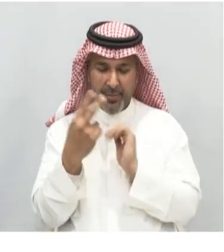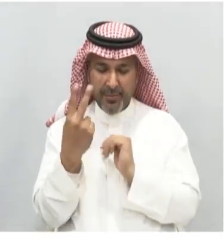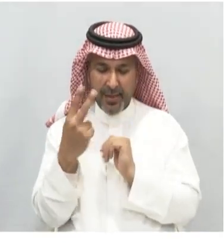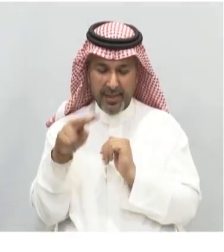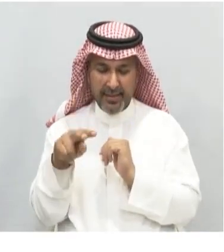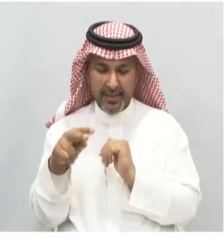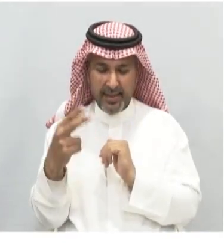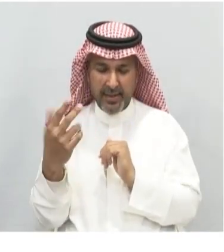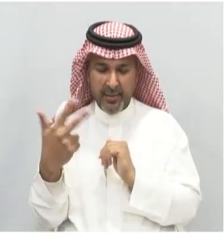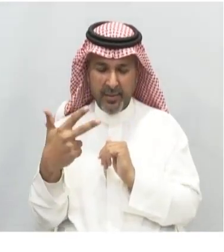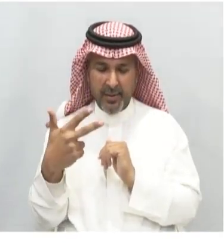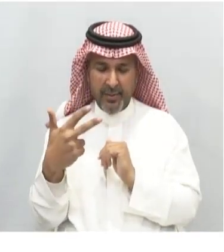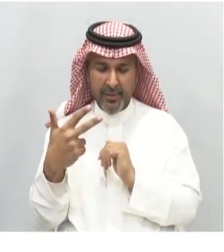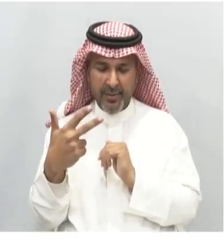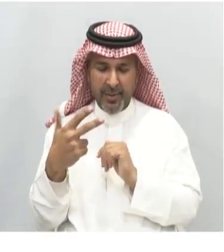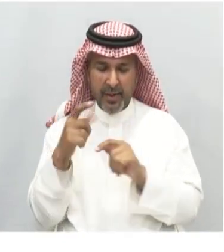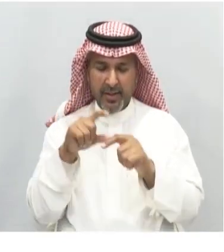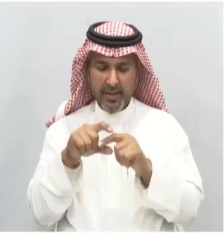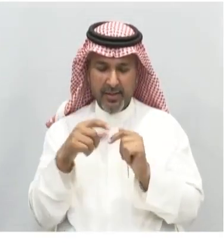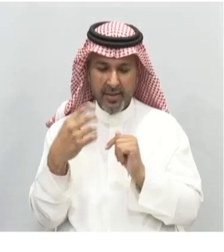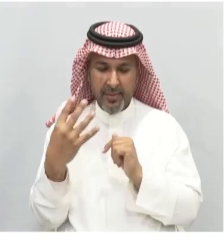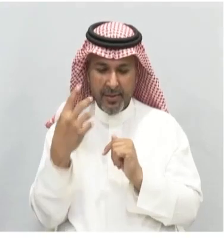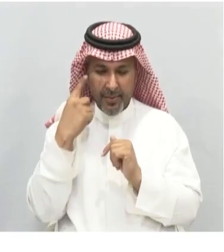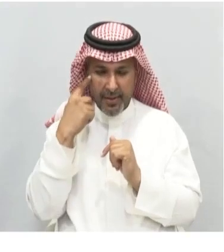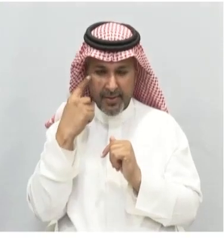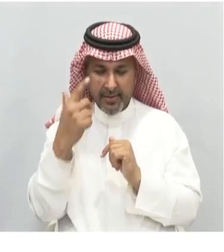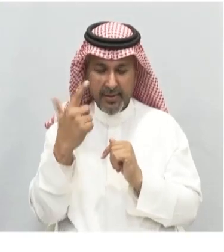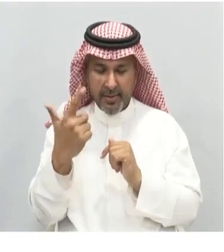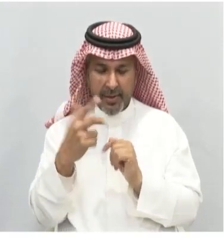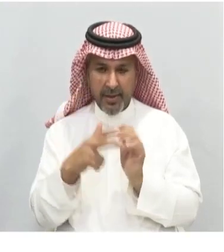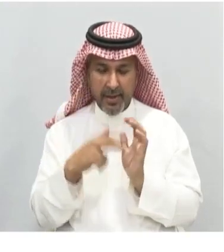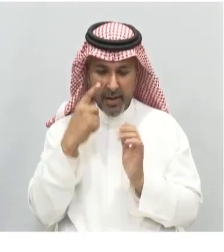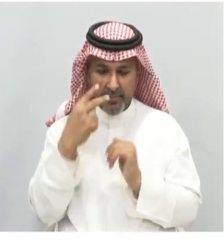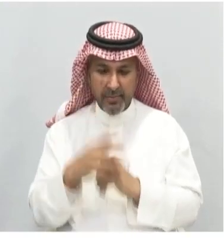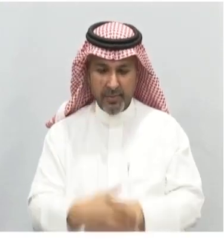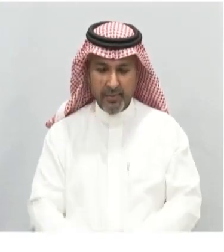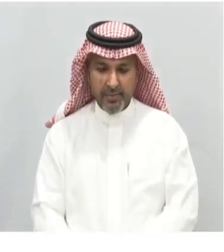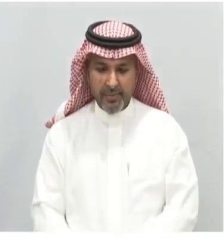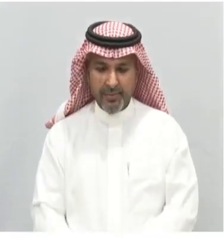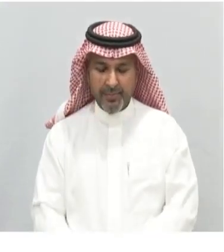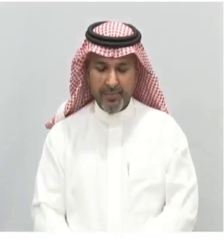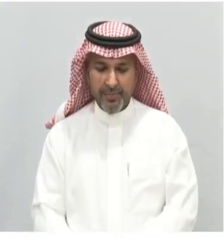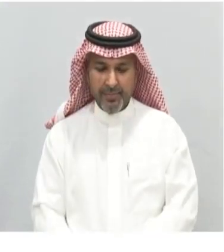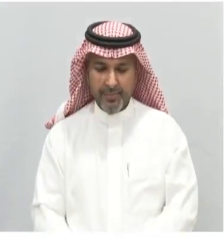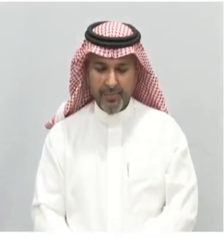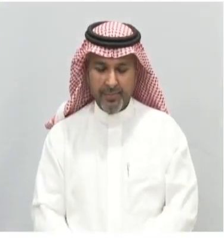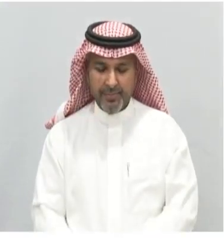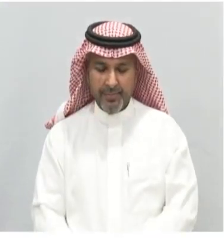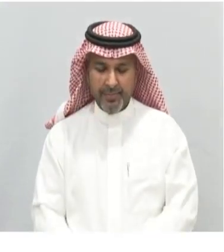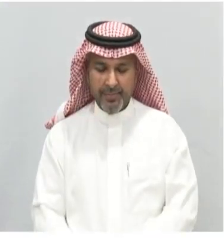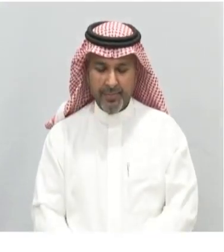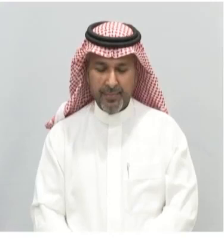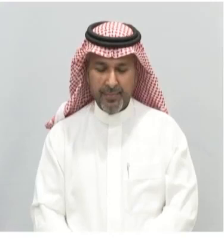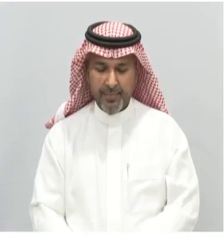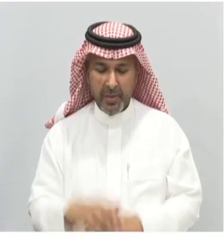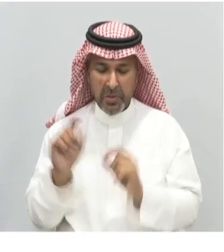الانماط ابنائي وبناتي نريد ان نقوم بحل بقيه الاسئله بكل سهوله نبدا بالحقيقه الاساسيه 28 ت 7